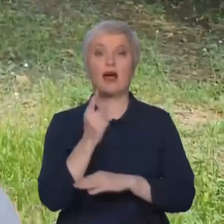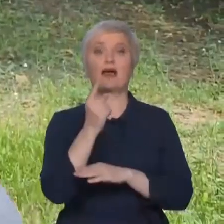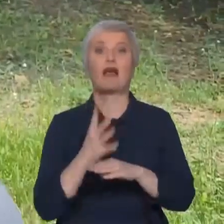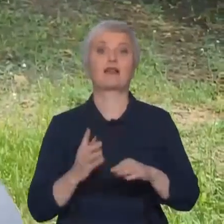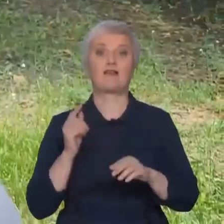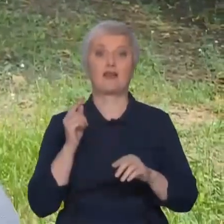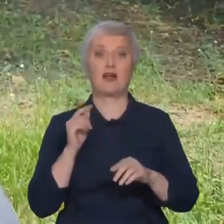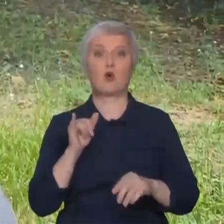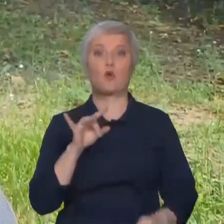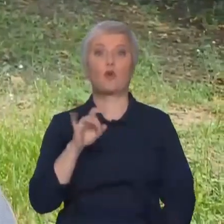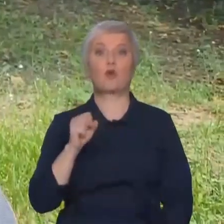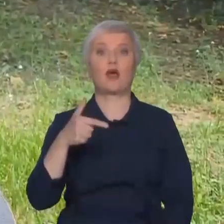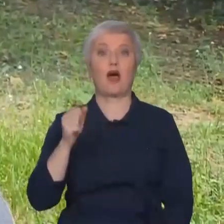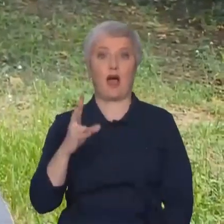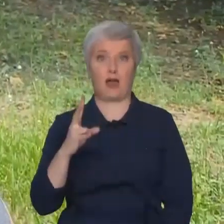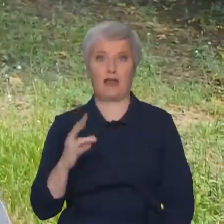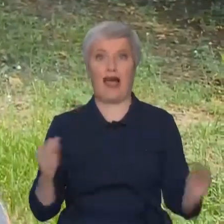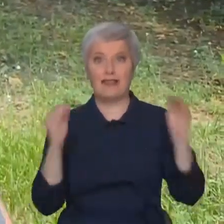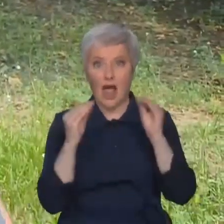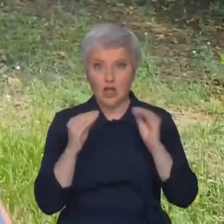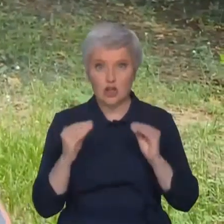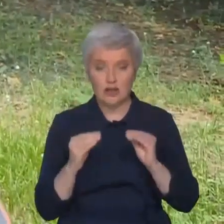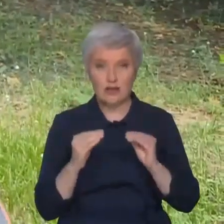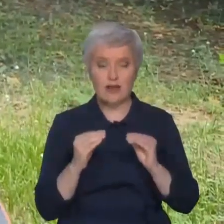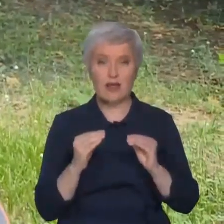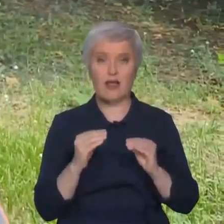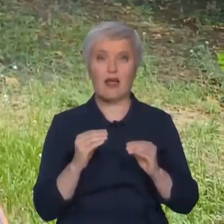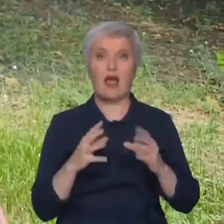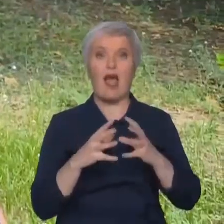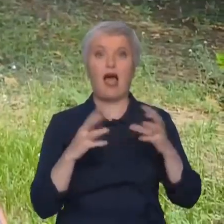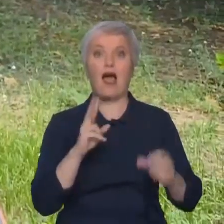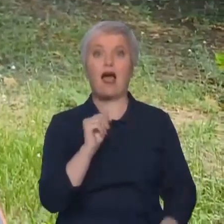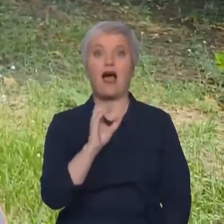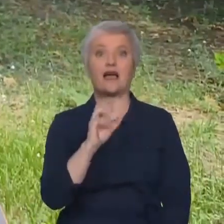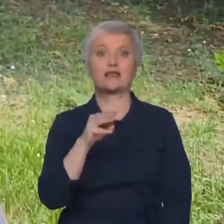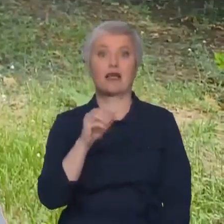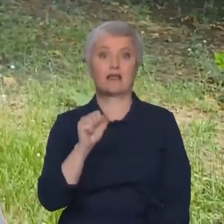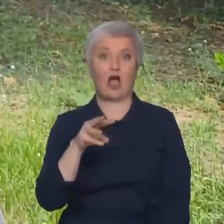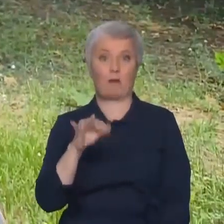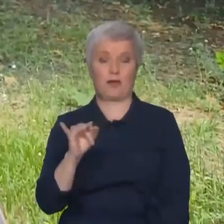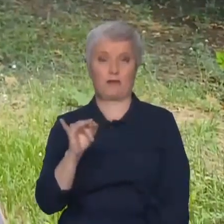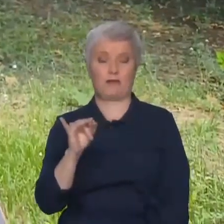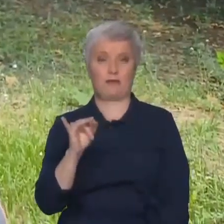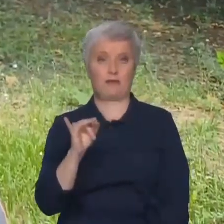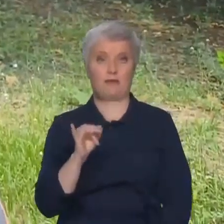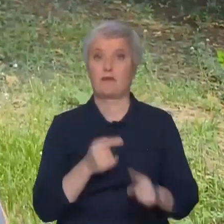вогню. Ураган, начинений касетними бойовими елементами, касетами,